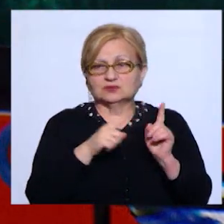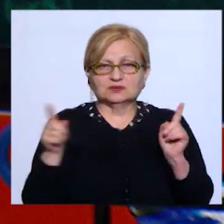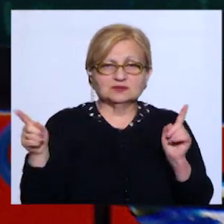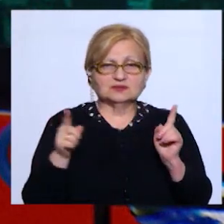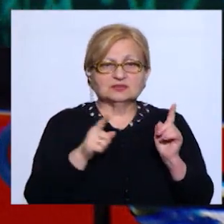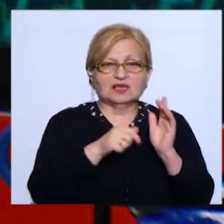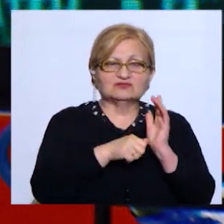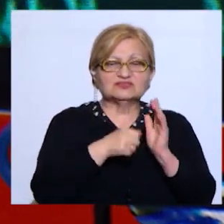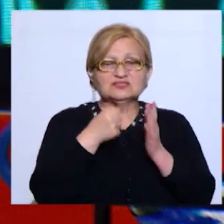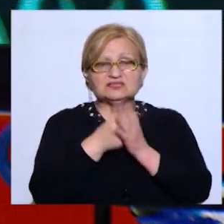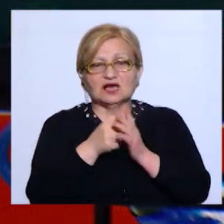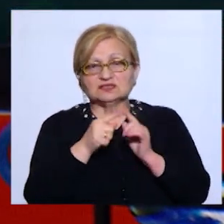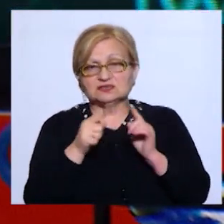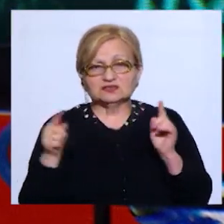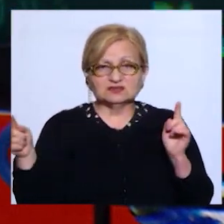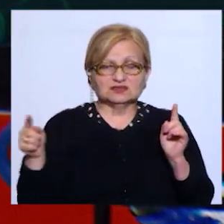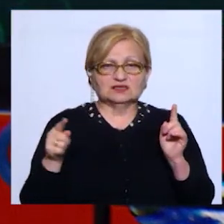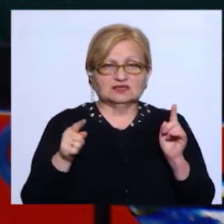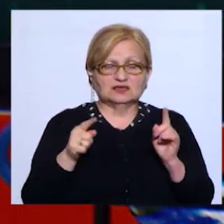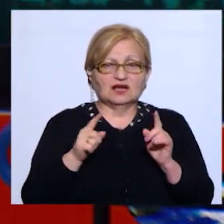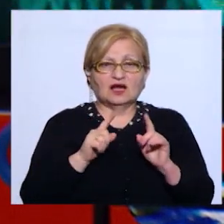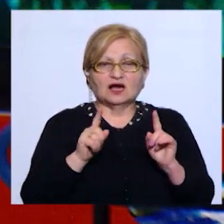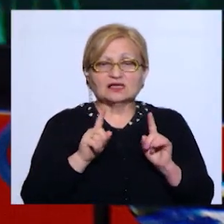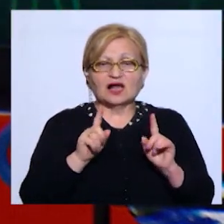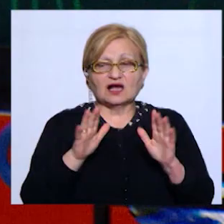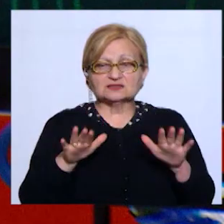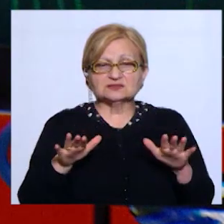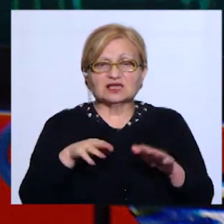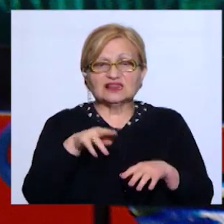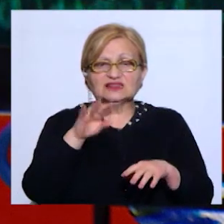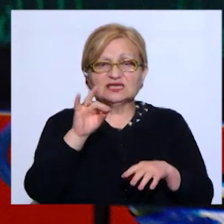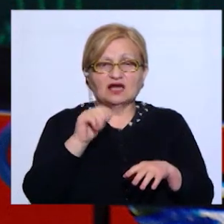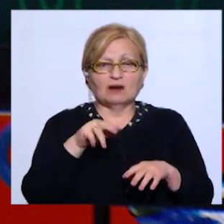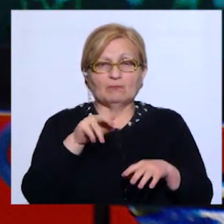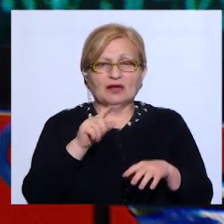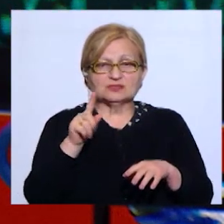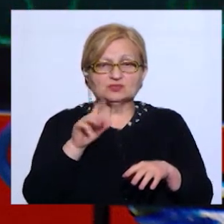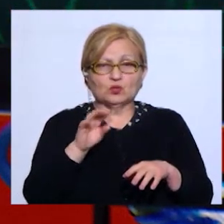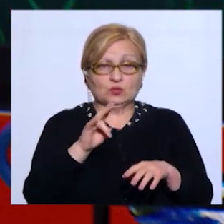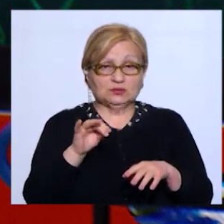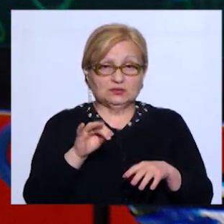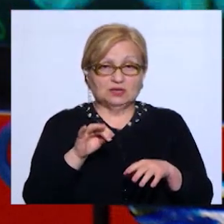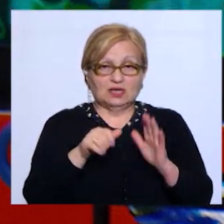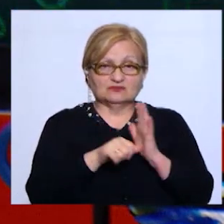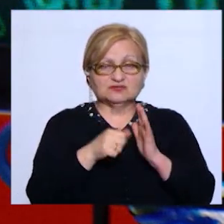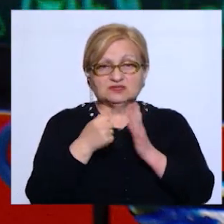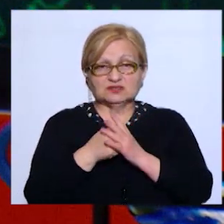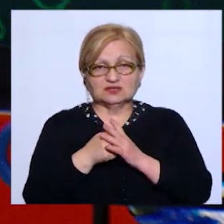აი რა დიაპაზონში არის მონაცემები და ეს არის უმნიშვნელოვანესი კომპონენტი, რომელიც აუცილებლად